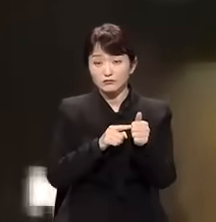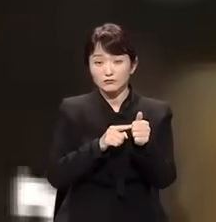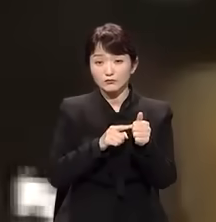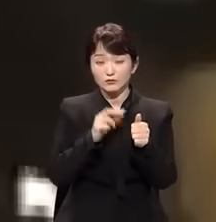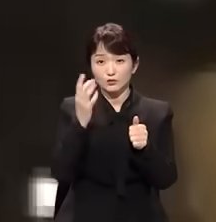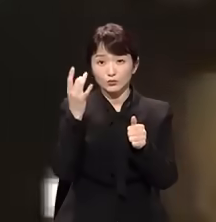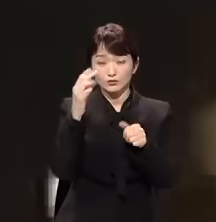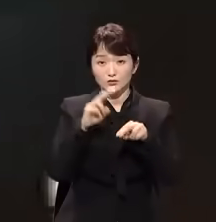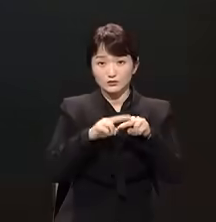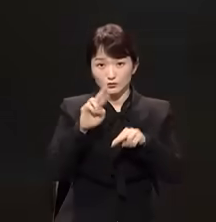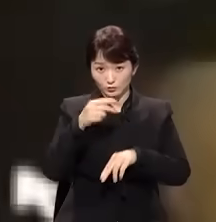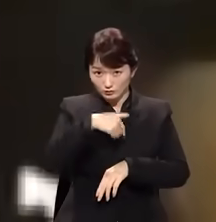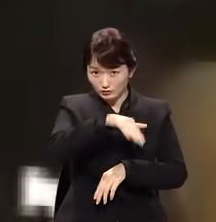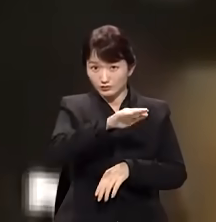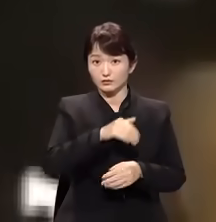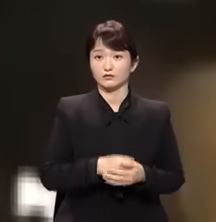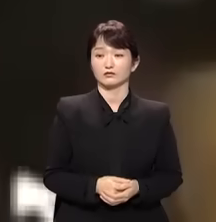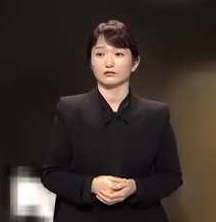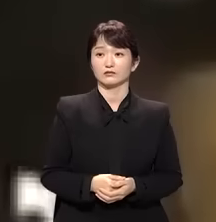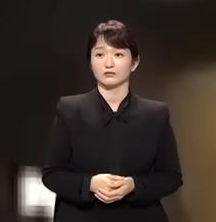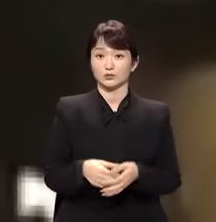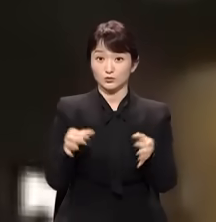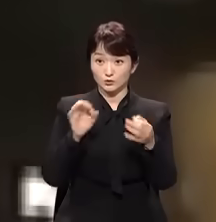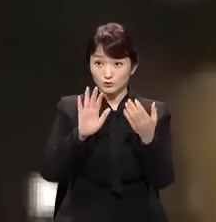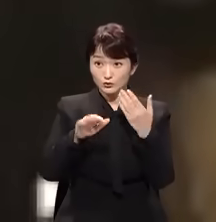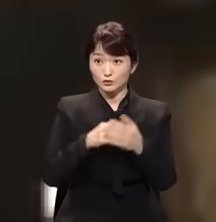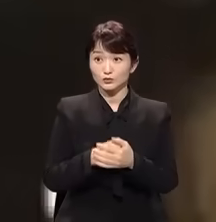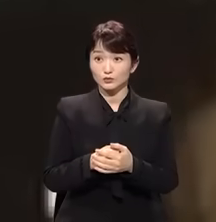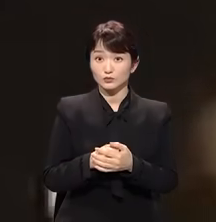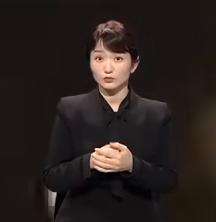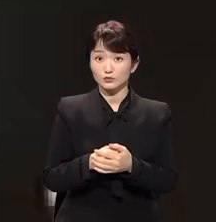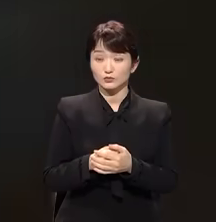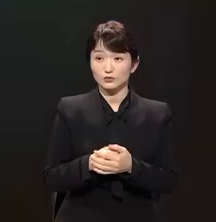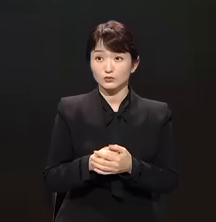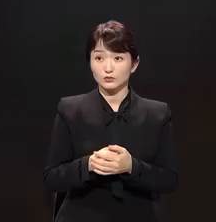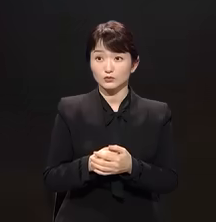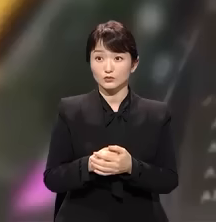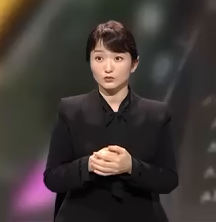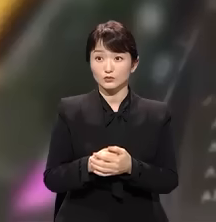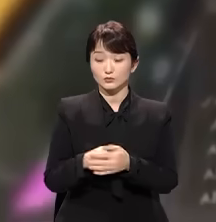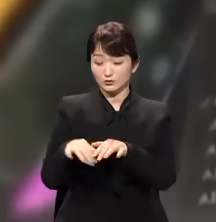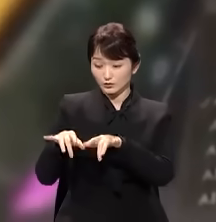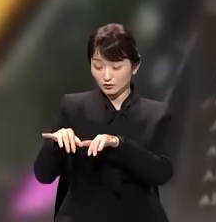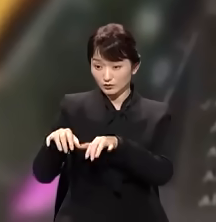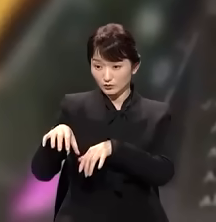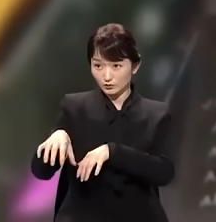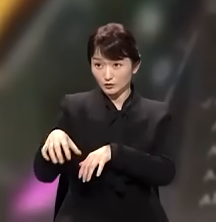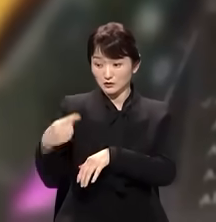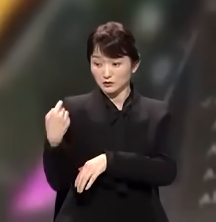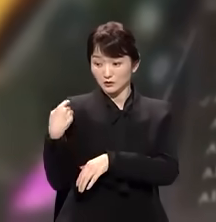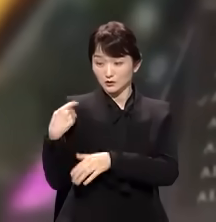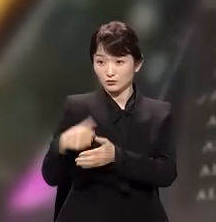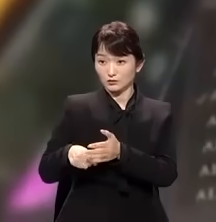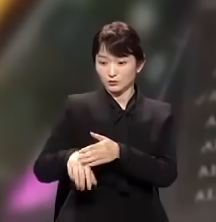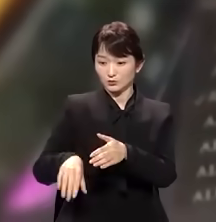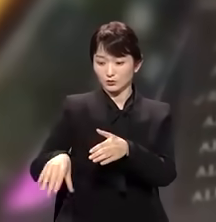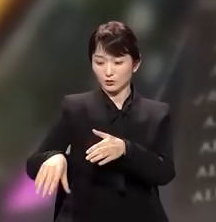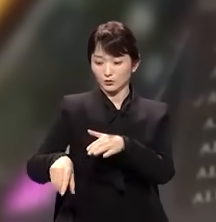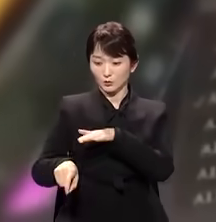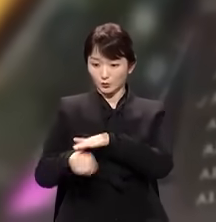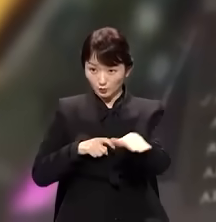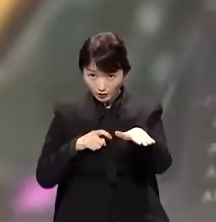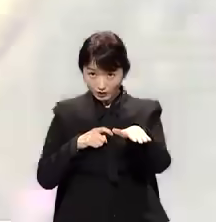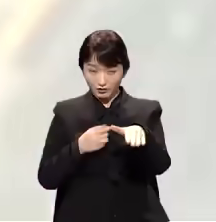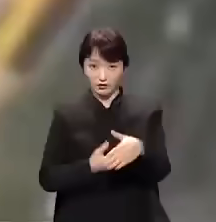가요 자 그리고 잠시 어 지금 봤어요 계산 뒤에 있던 물건을 뭐 자연스럽게 수 하드니 인마이 포켓을 했습니다 바로